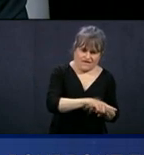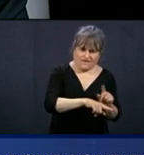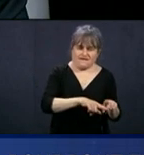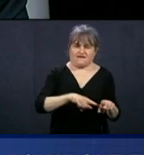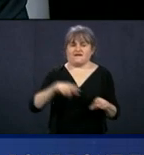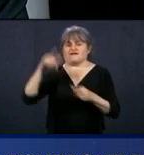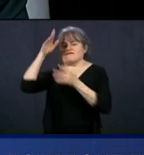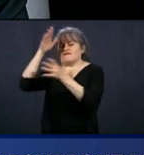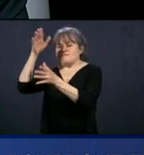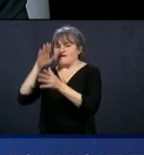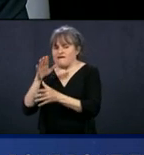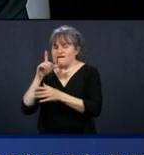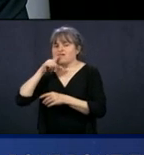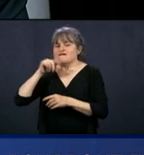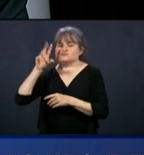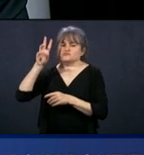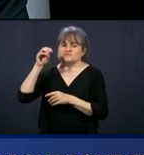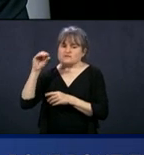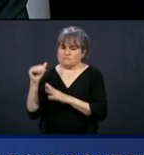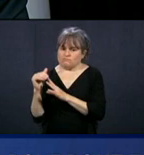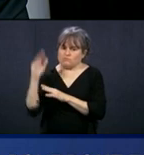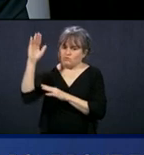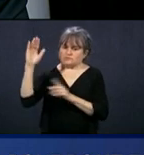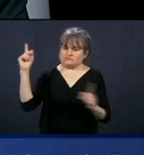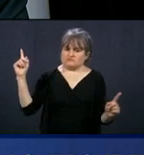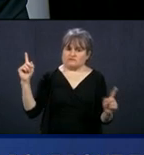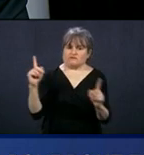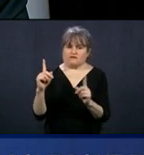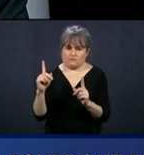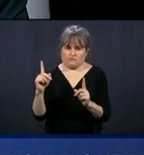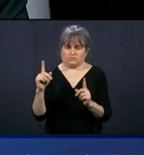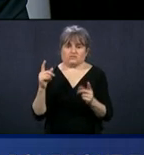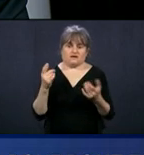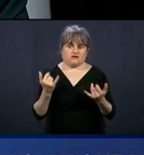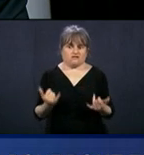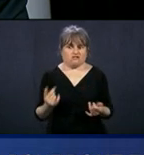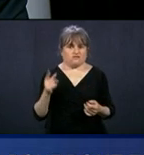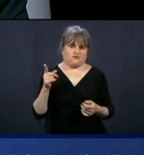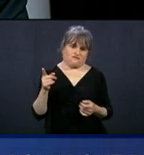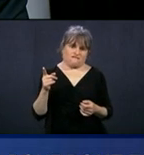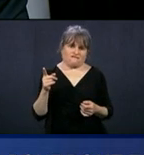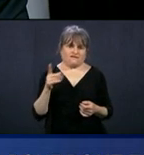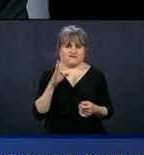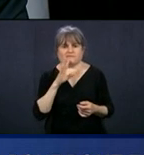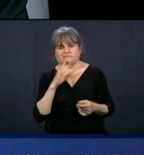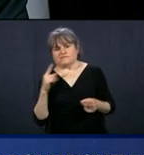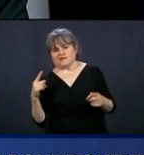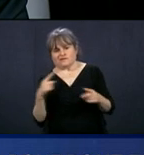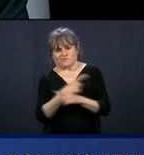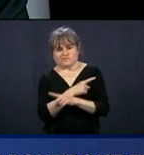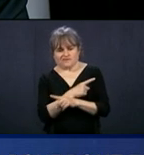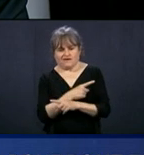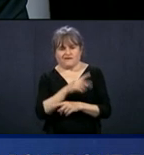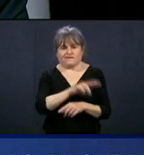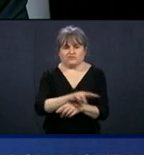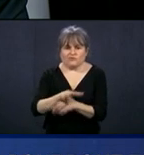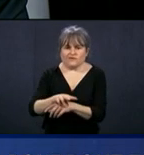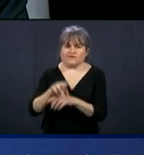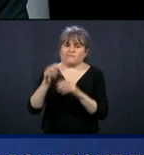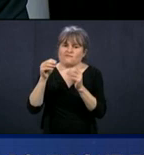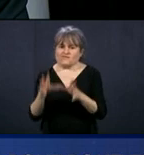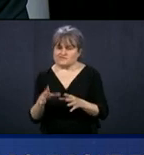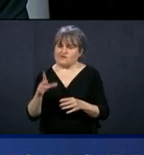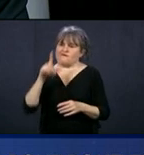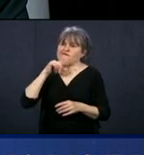ans et plus. Aujourd'hui, on comprend le contexte, là, et on a de la difficulté à avoir de la main-d'œuvre, entre autres pour les écoles, pour les garderies. Et là, vous nous annoncez que